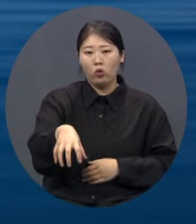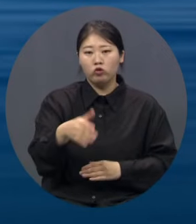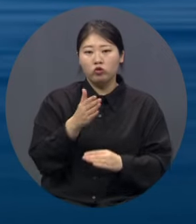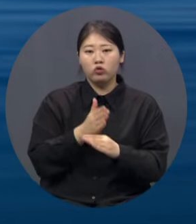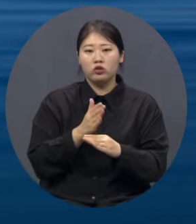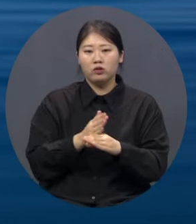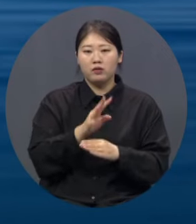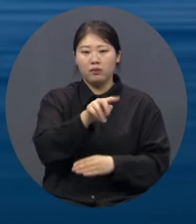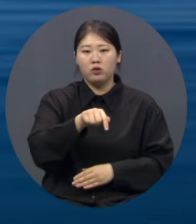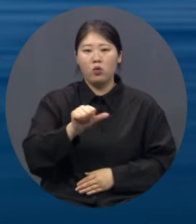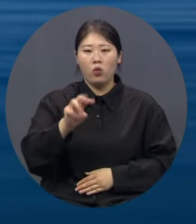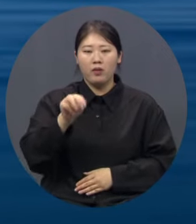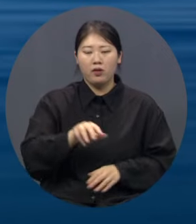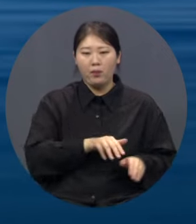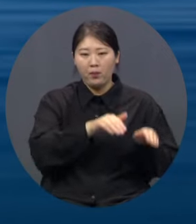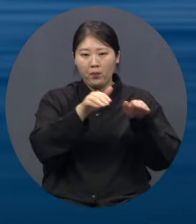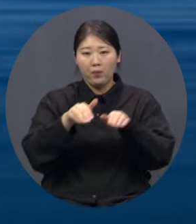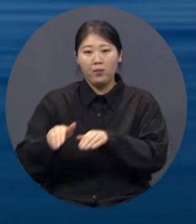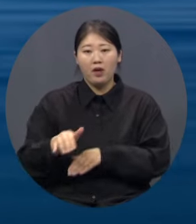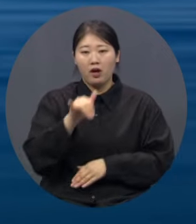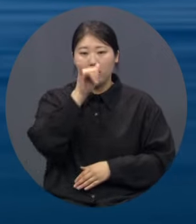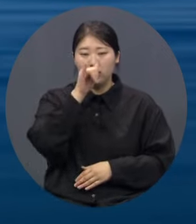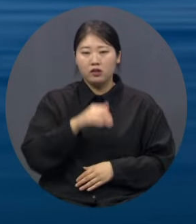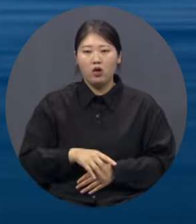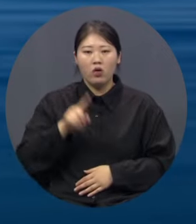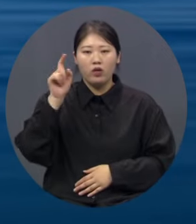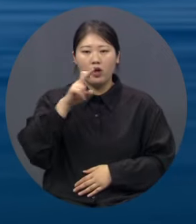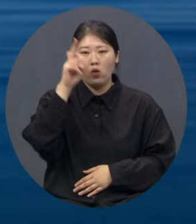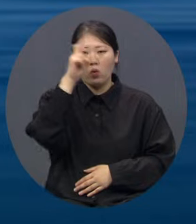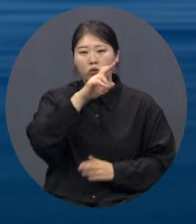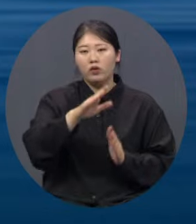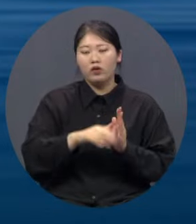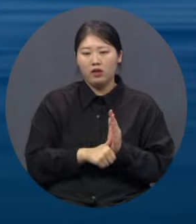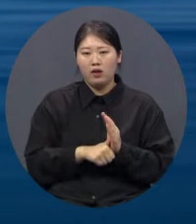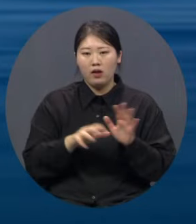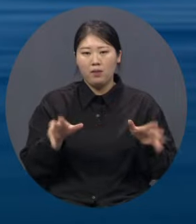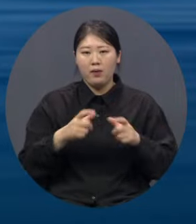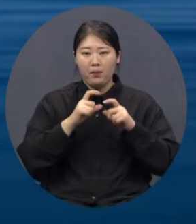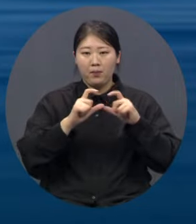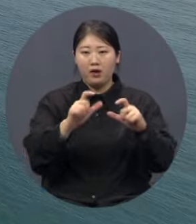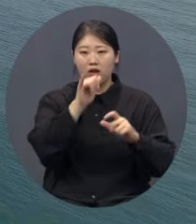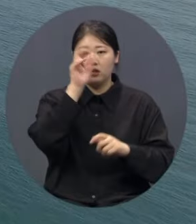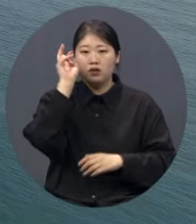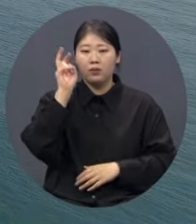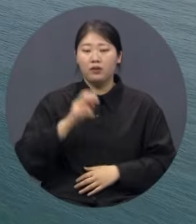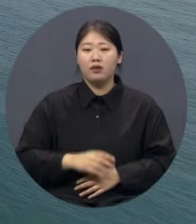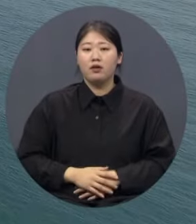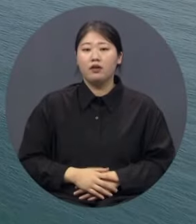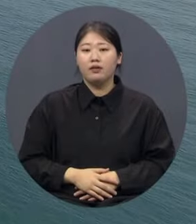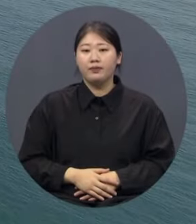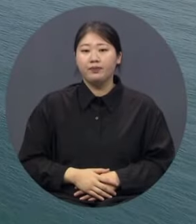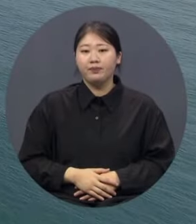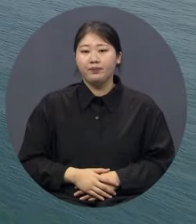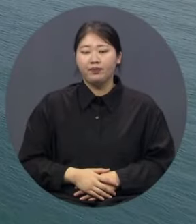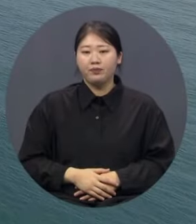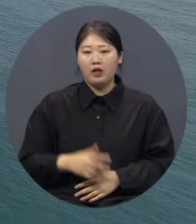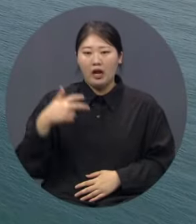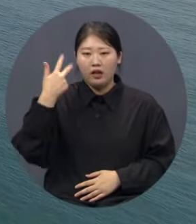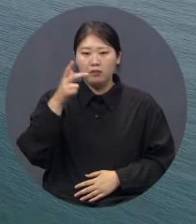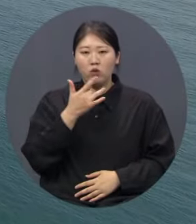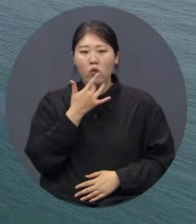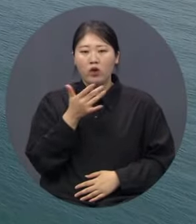최고 3.5m 아지 매우 높게 겠는데요 내일 전의 풍랑특보가 발효되겠습니다 다음 주